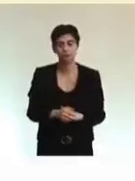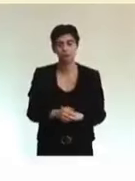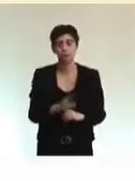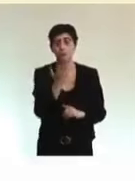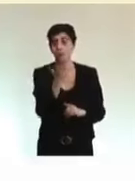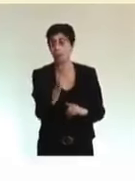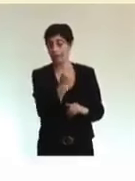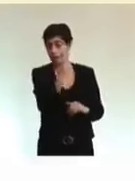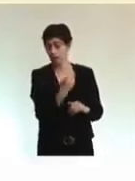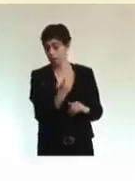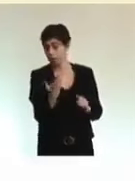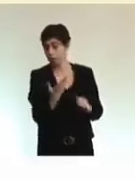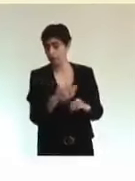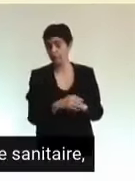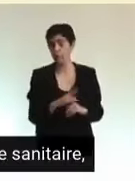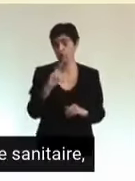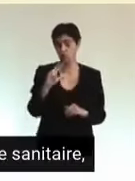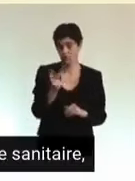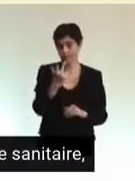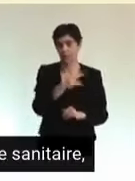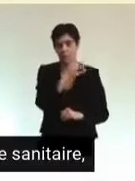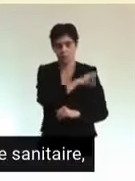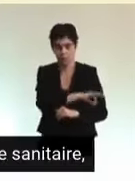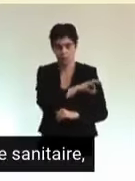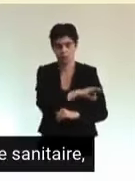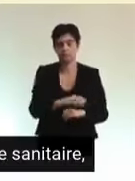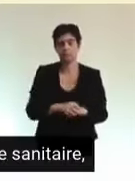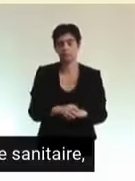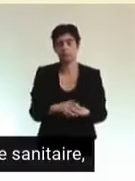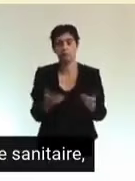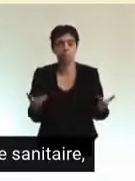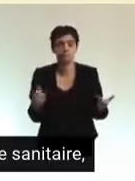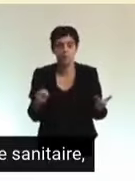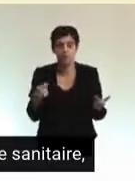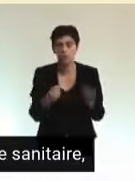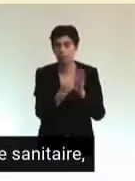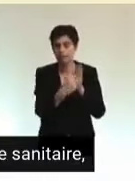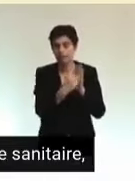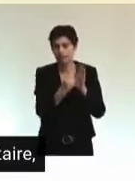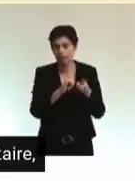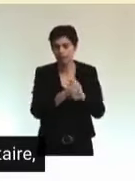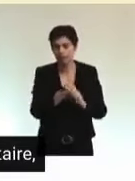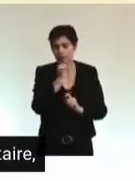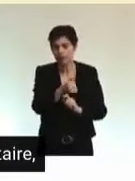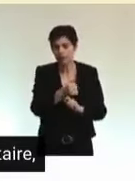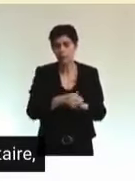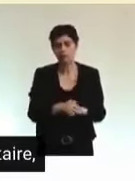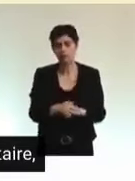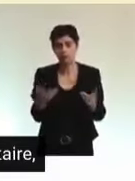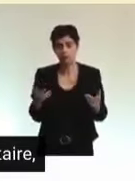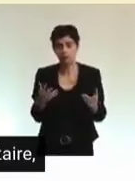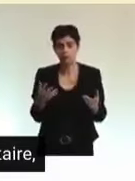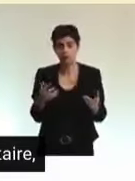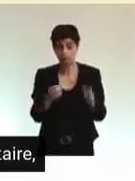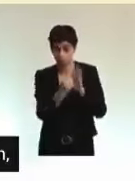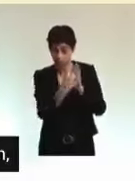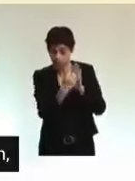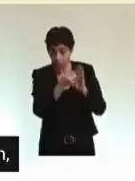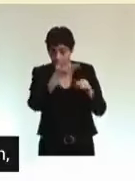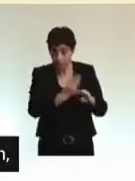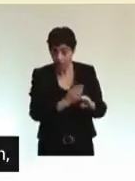L'autre question que vous avez posée, c'était sur la troisième dose. Il n'y aura pas d'impact de la troisième dose sur le pass sanitaire. C'est-à-dire que si vous avez votre pass